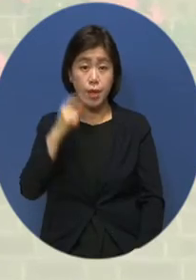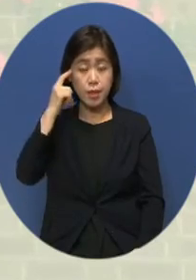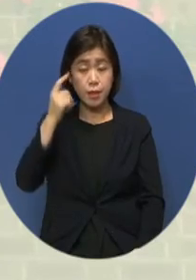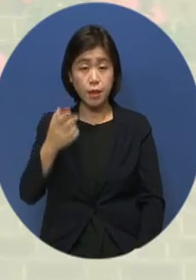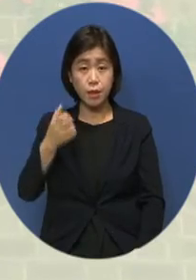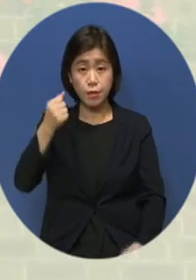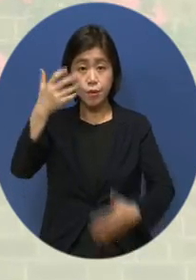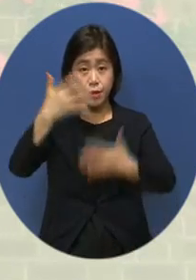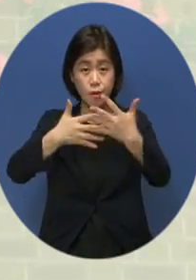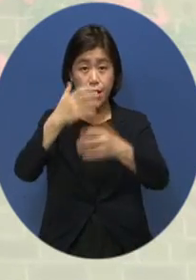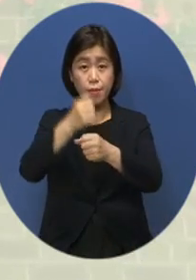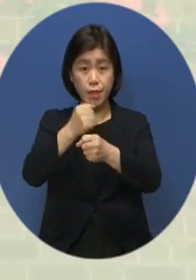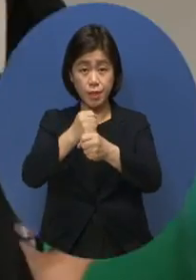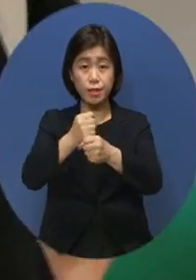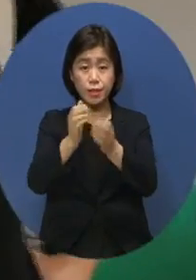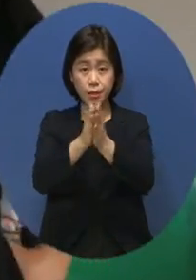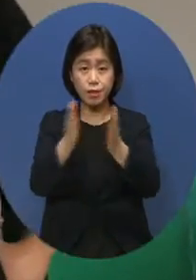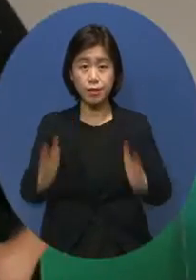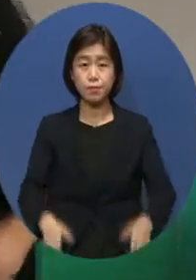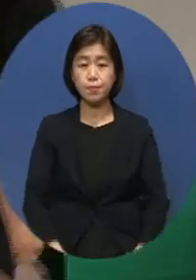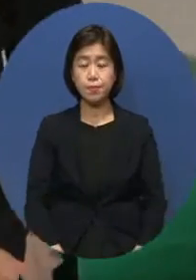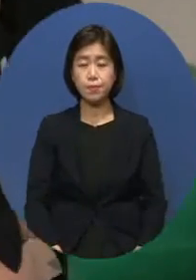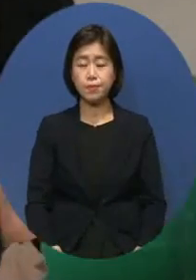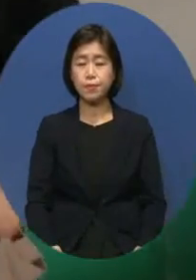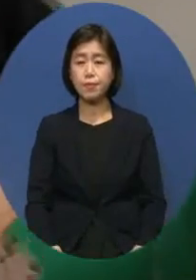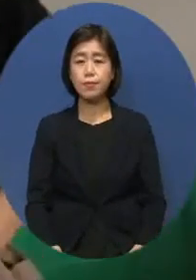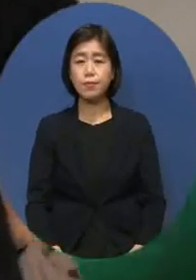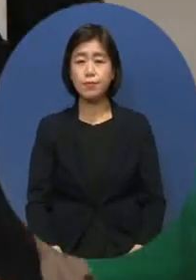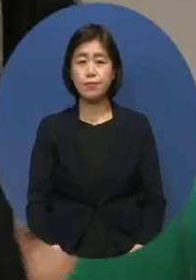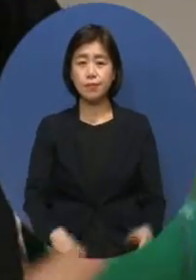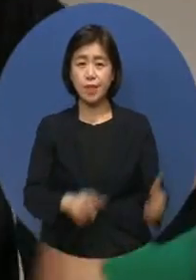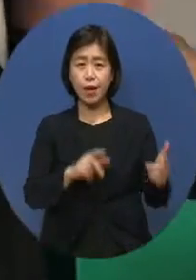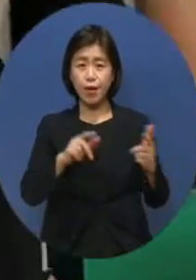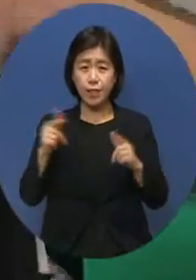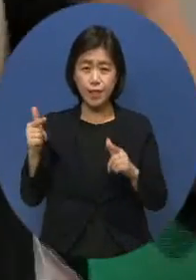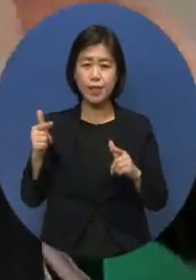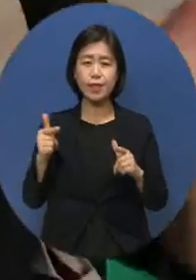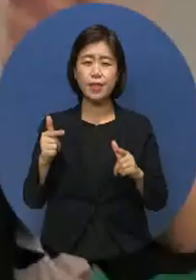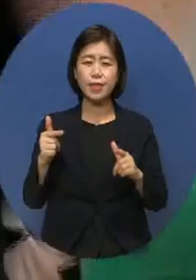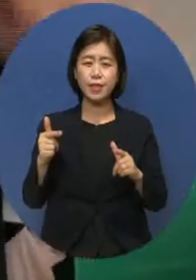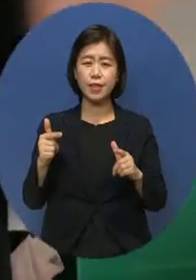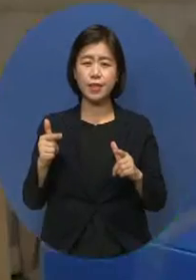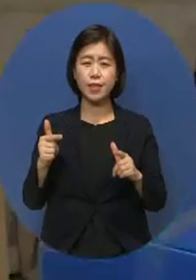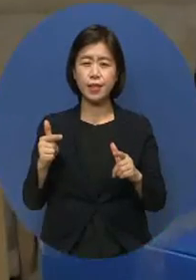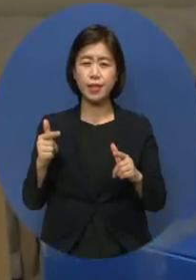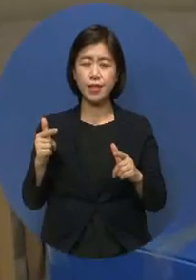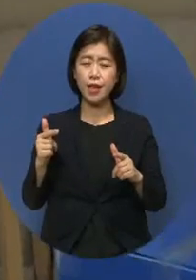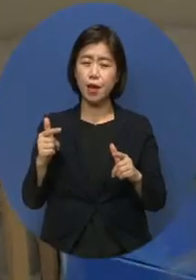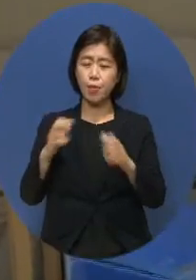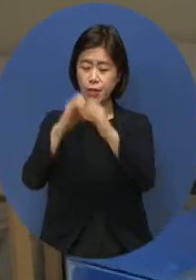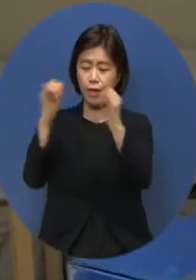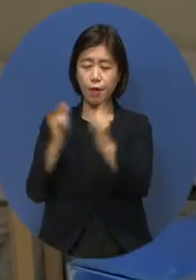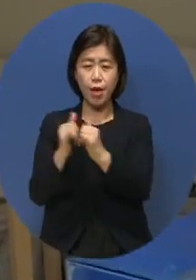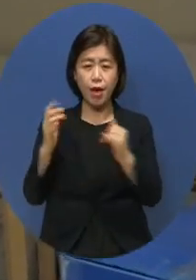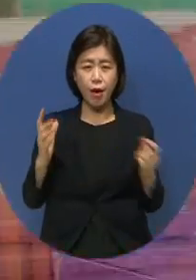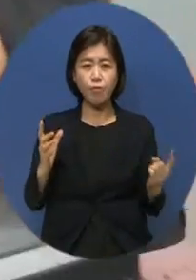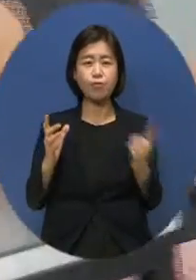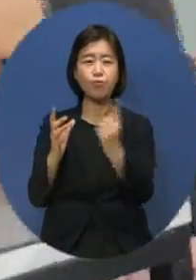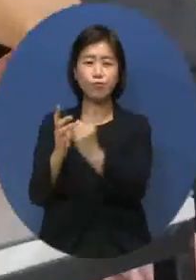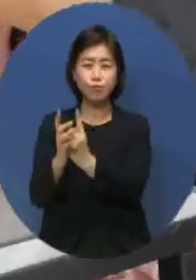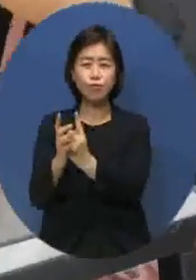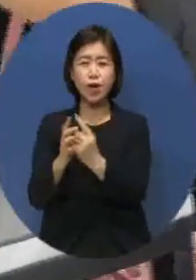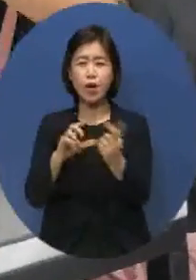시작부터 약 반년 정도에 정말 이 적응해 나가는 좌충우돌의 일상을 이제 기록을 해서 다른 사람들과 나누고